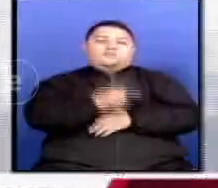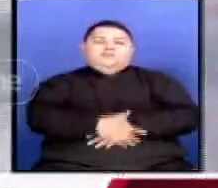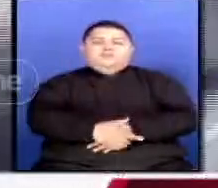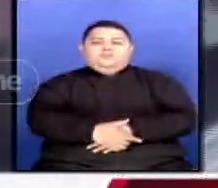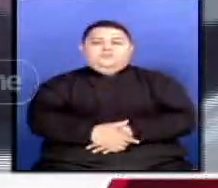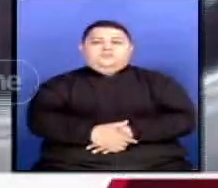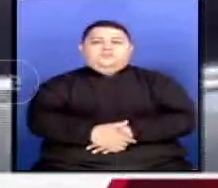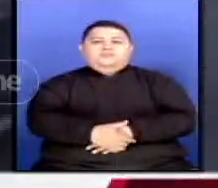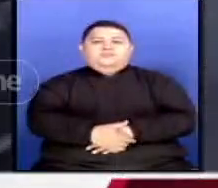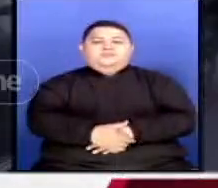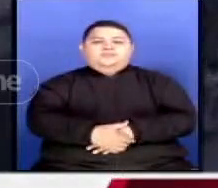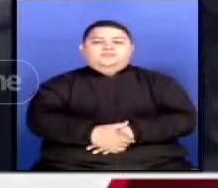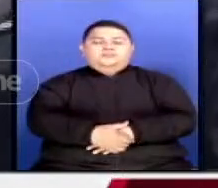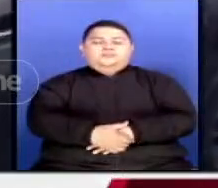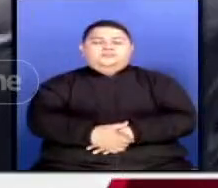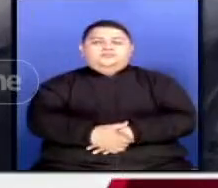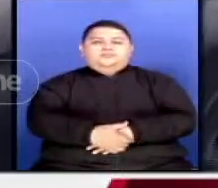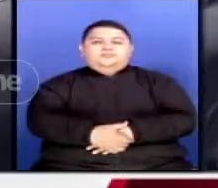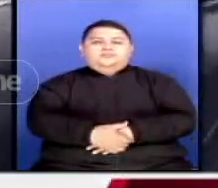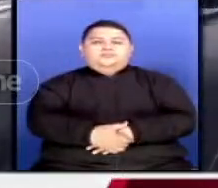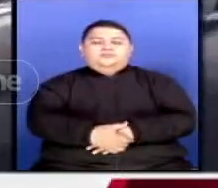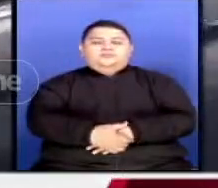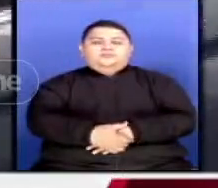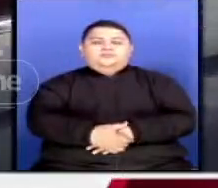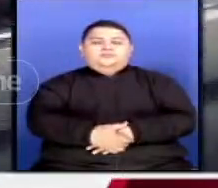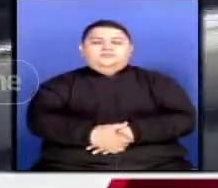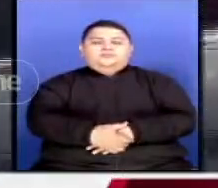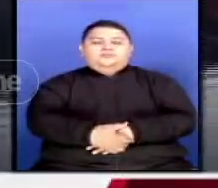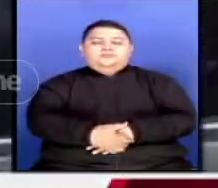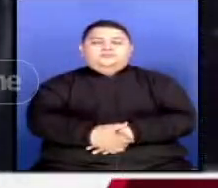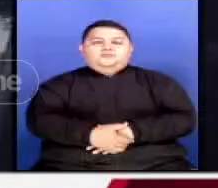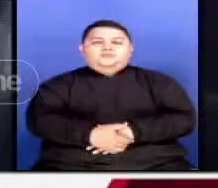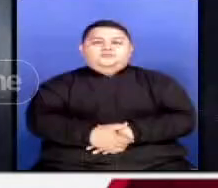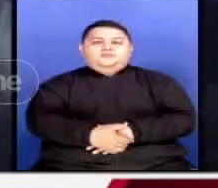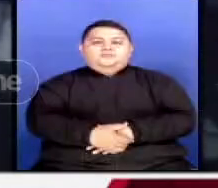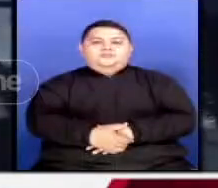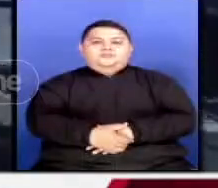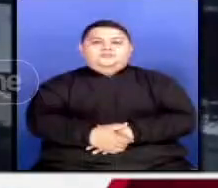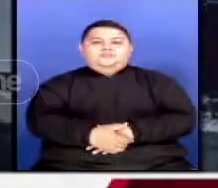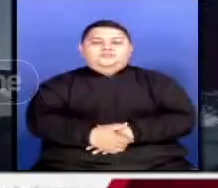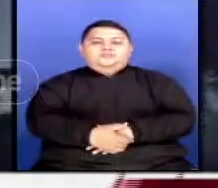Dari Surabaya, Jawa Timur, Zainal Azhari, TV One mengabarkan.